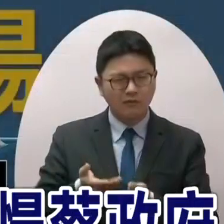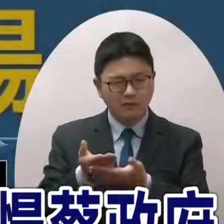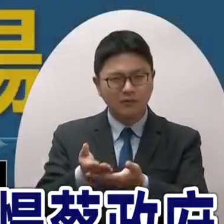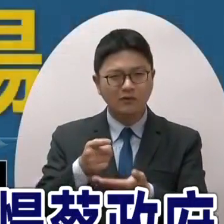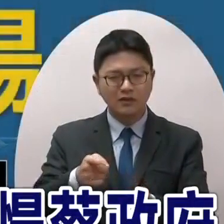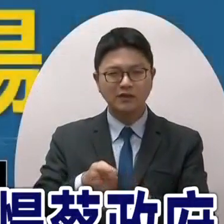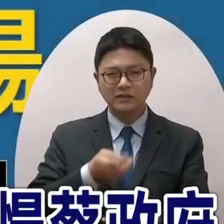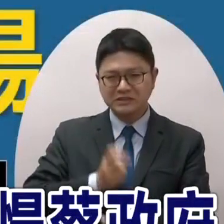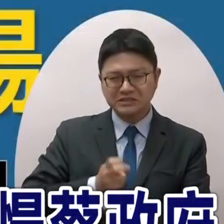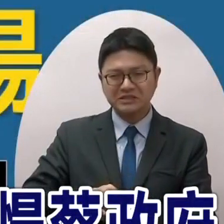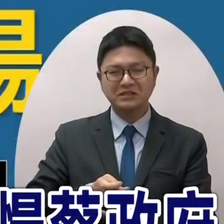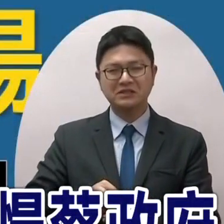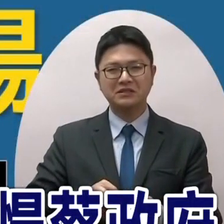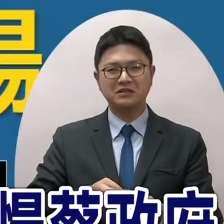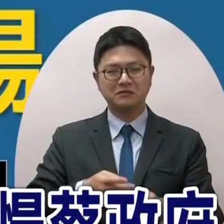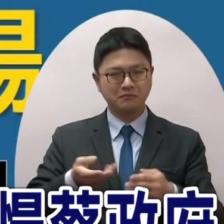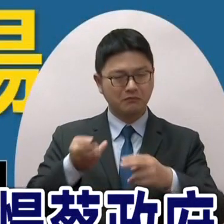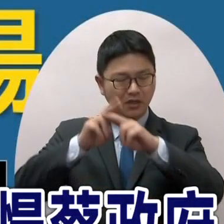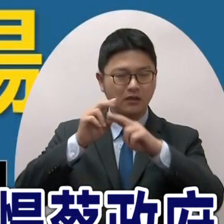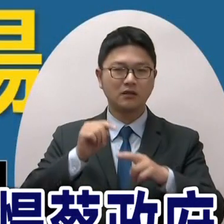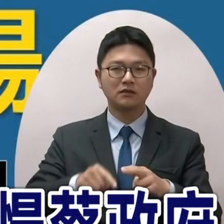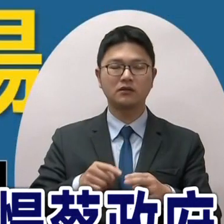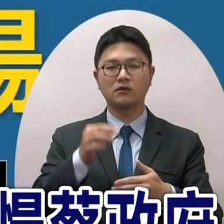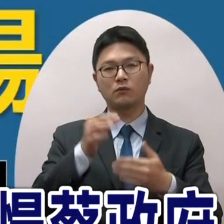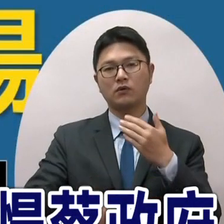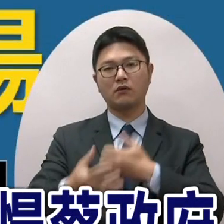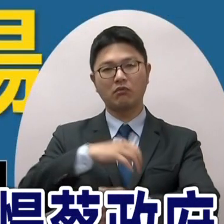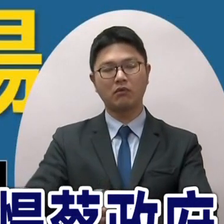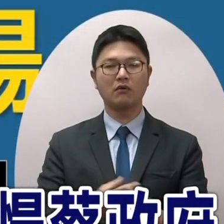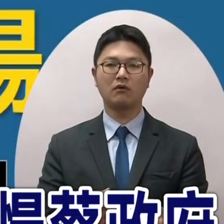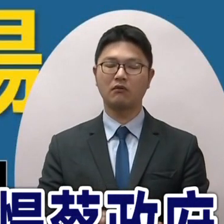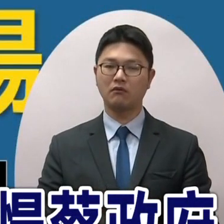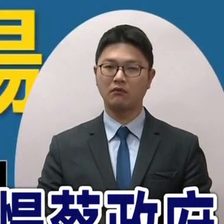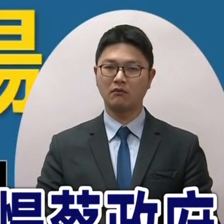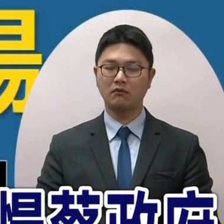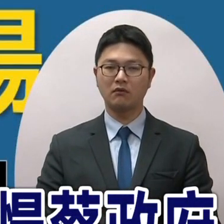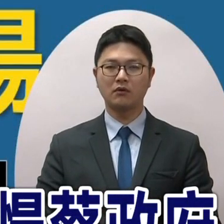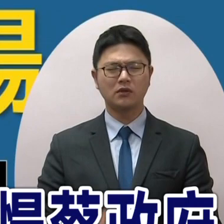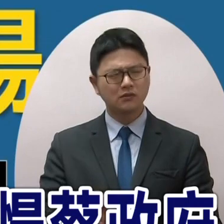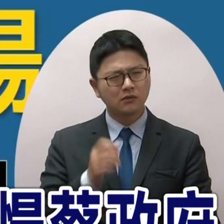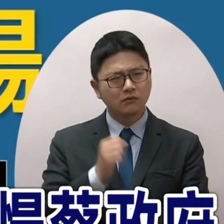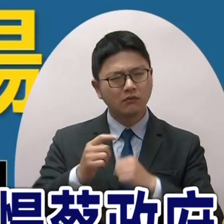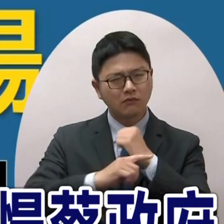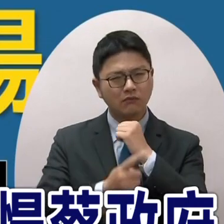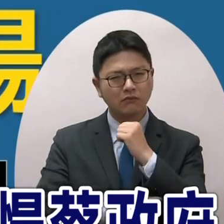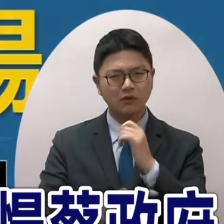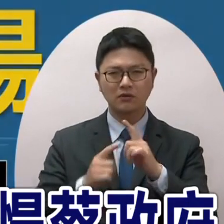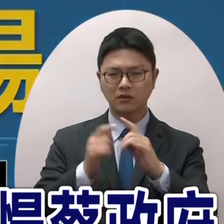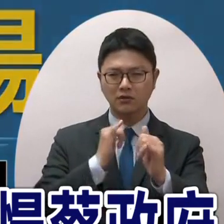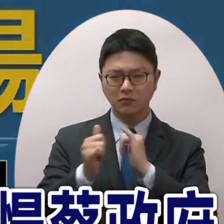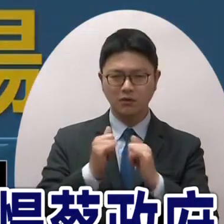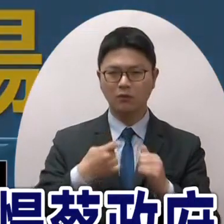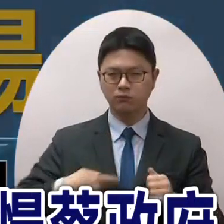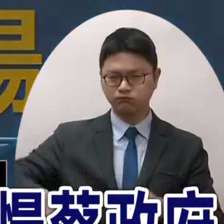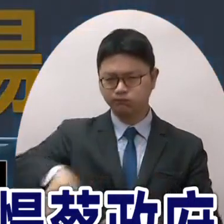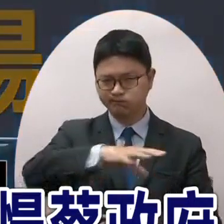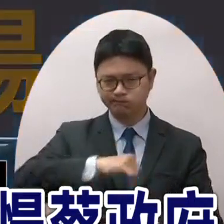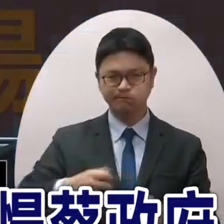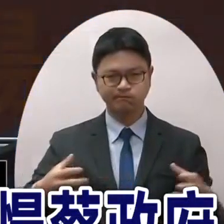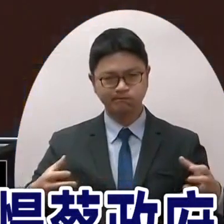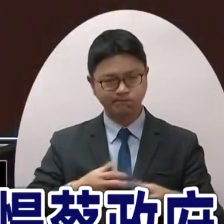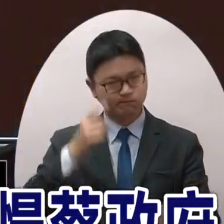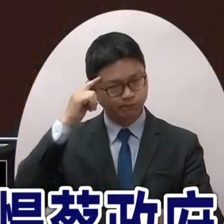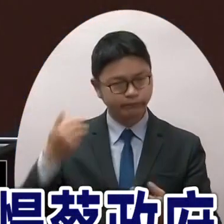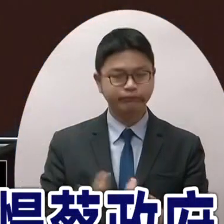的规定。对于这个做法，全民我们都要一起站起来